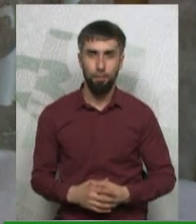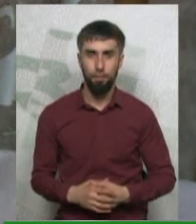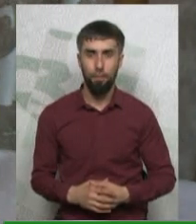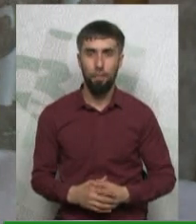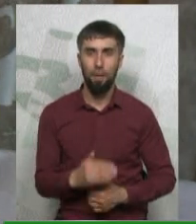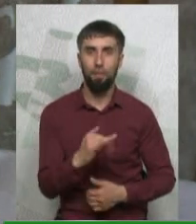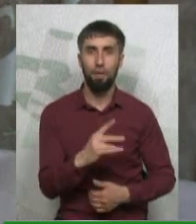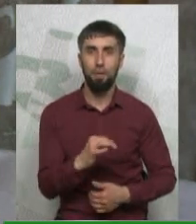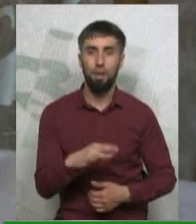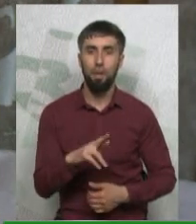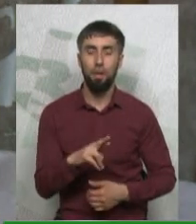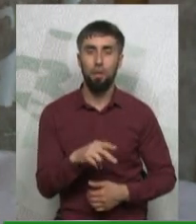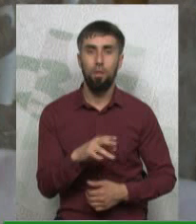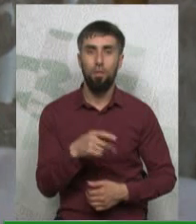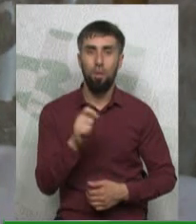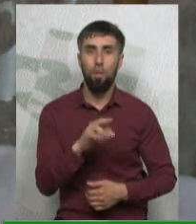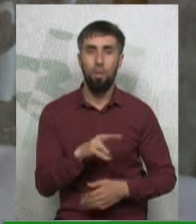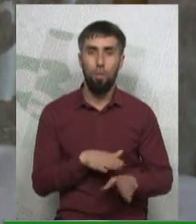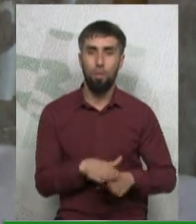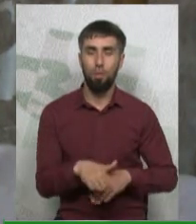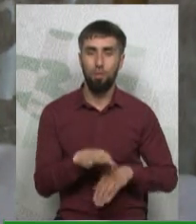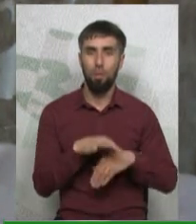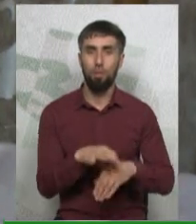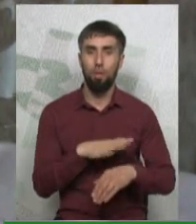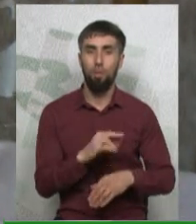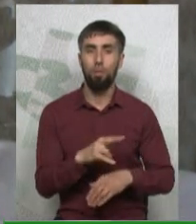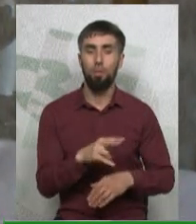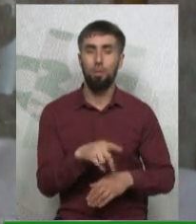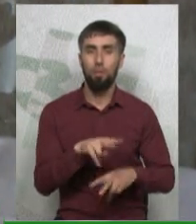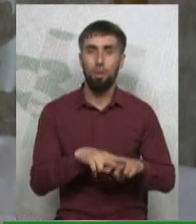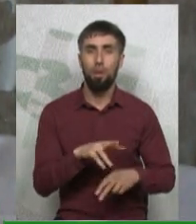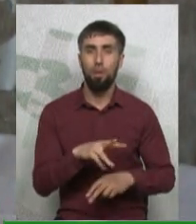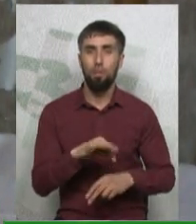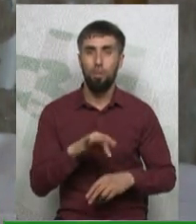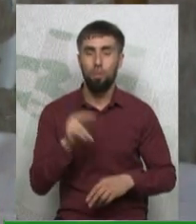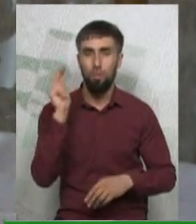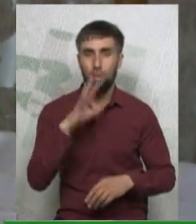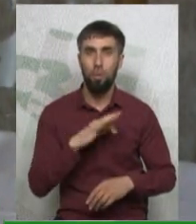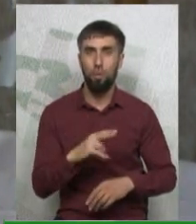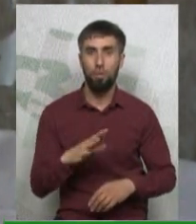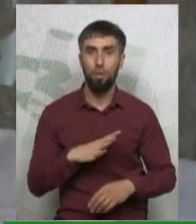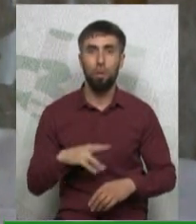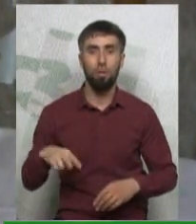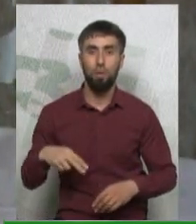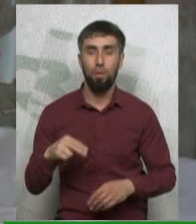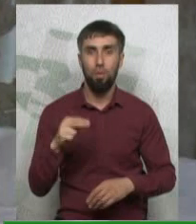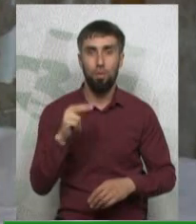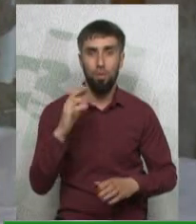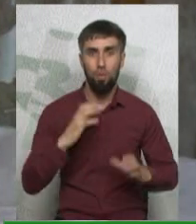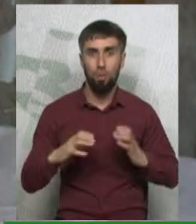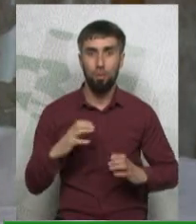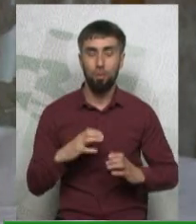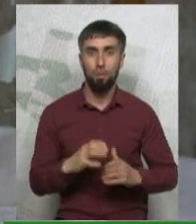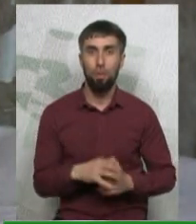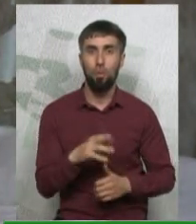Финскую компанию полностью пройти дядцу. Дядцу миномет Саиза. Он был начальник училища